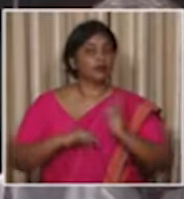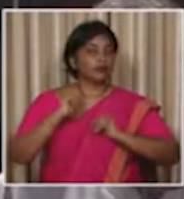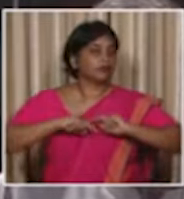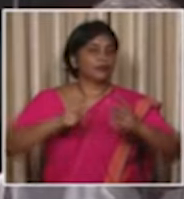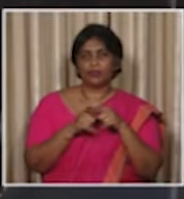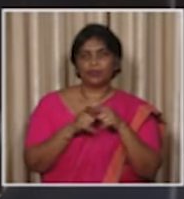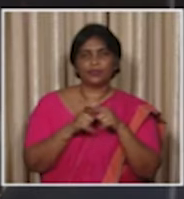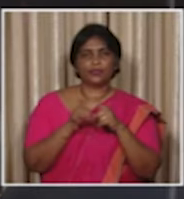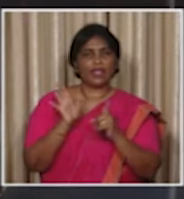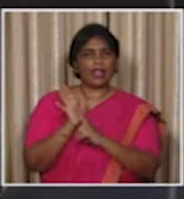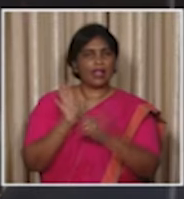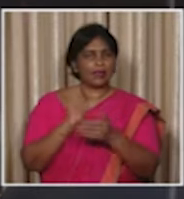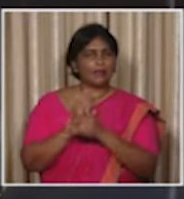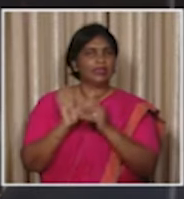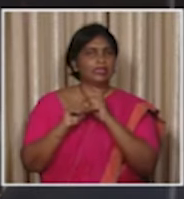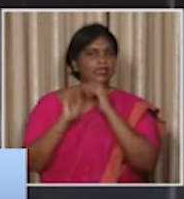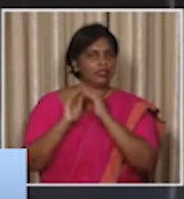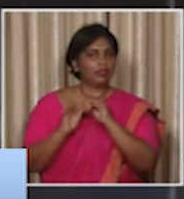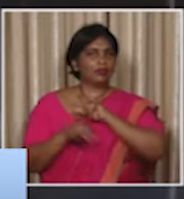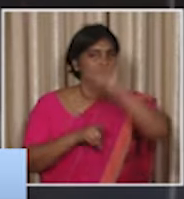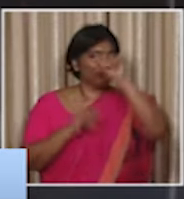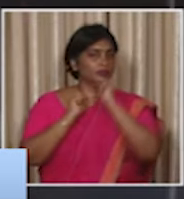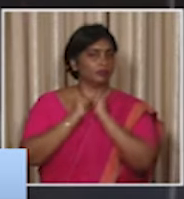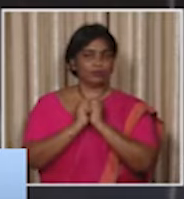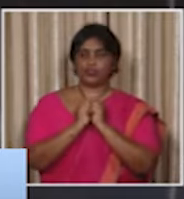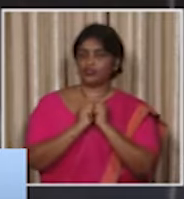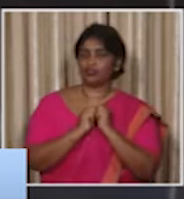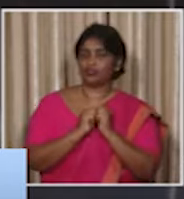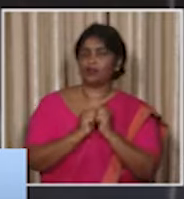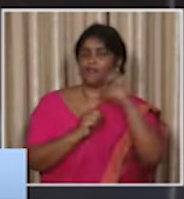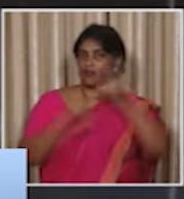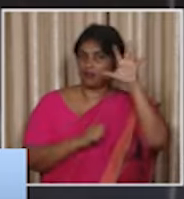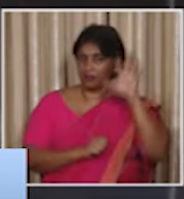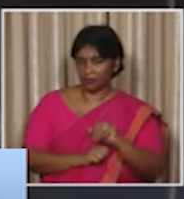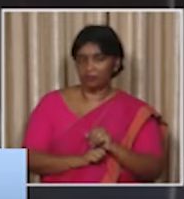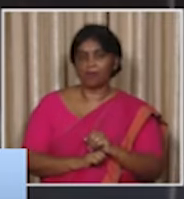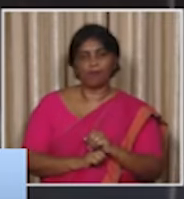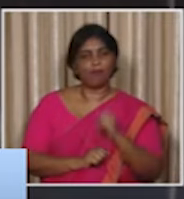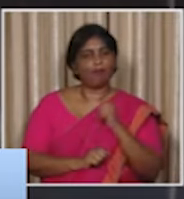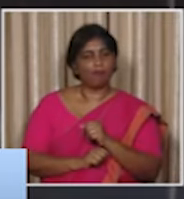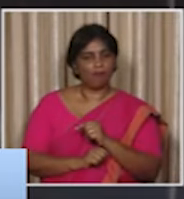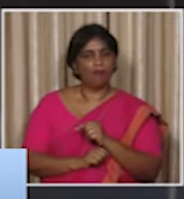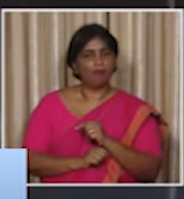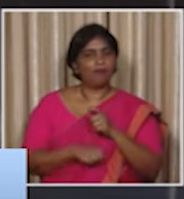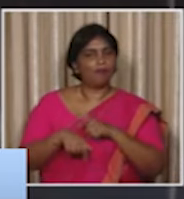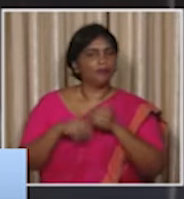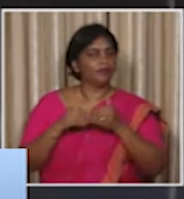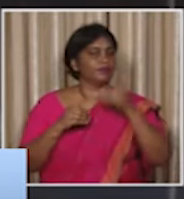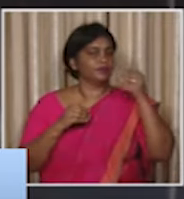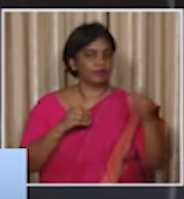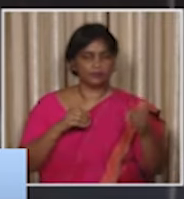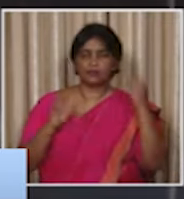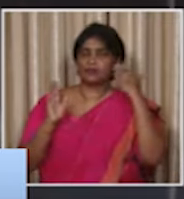ක්‍රියාවලියක් වහවහ අවශ්‍යයි. මන්ට් එකෙන් දීලා තිබ්බා පිටරට වැඩ කරනකොට මේ ඉලෙක්ට්‍රික් වාහන ගේන්න. ඒකේ ඒ කාලය දීර්ඝ කරන